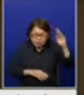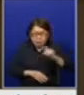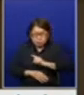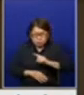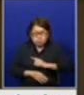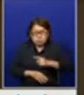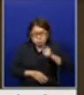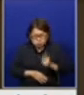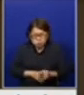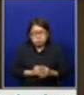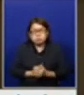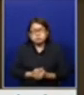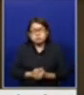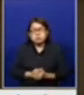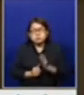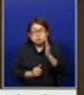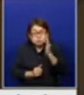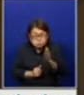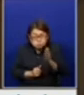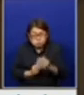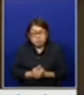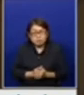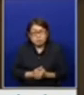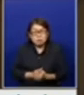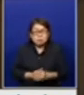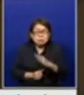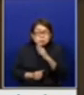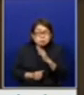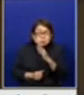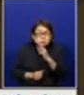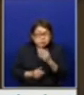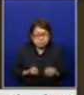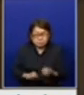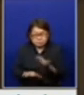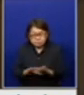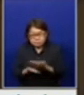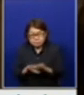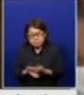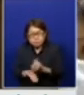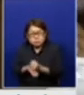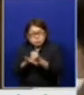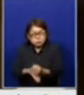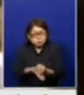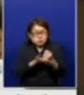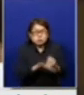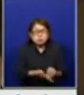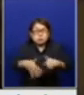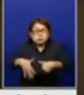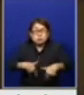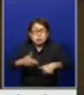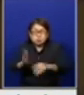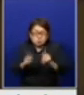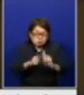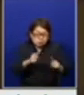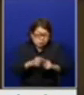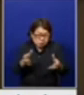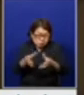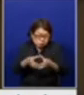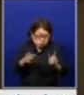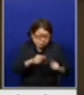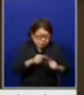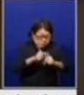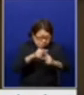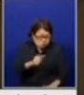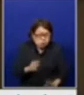ที่ท่านจ่ายเยียวยาไปหมดแล้วนั้นและจะหาเงินที่ไหนมาจ่ายต่อถ้า 7-8 ล้านค